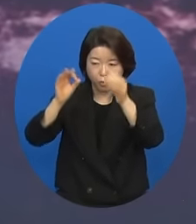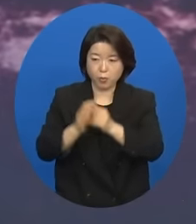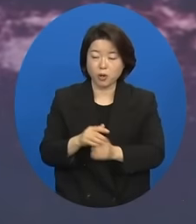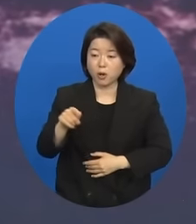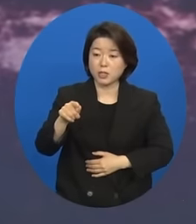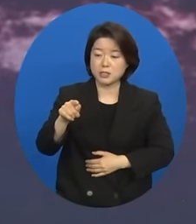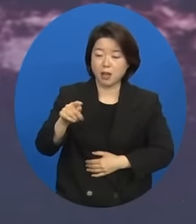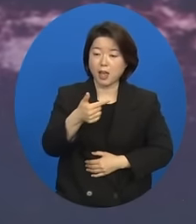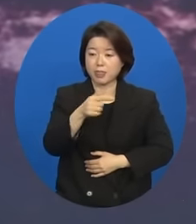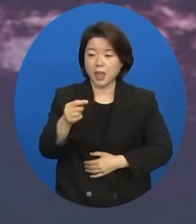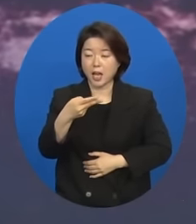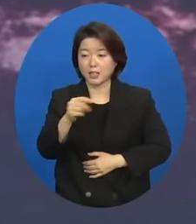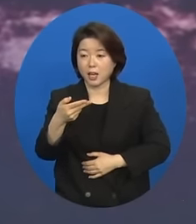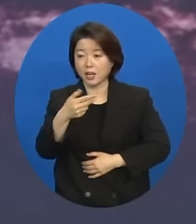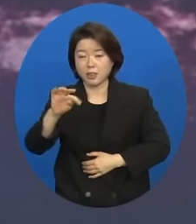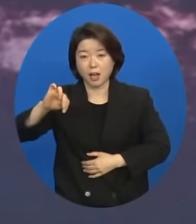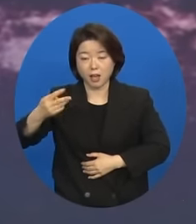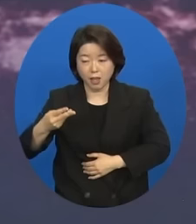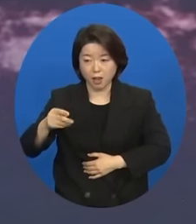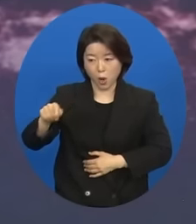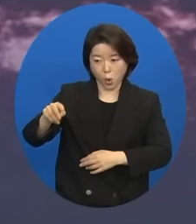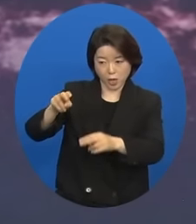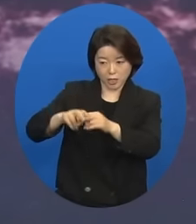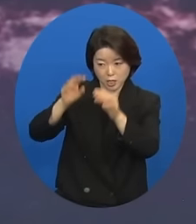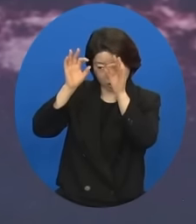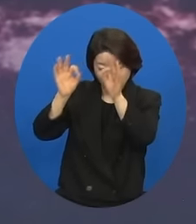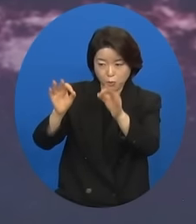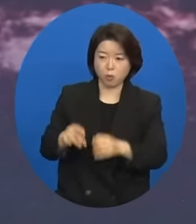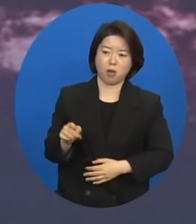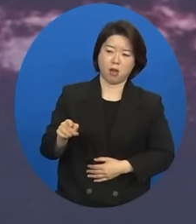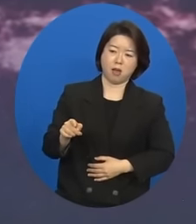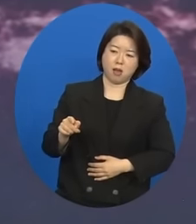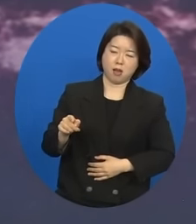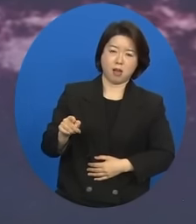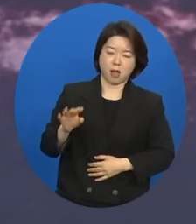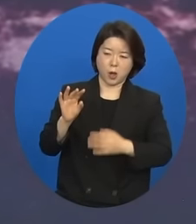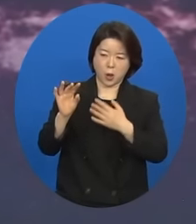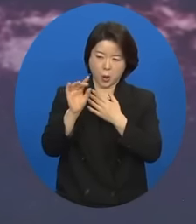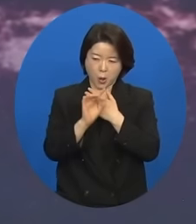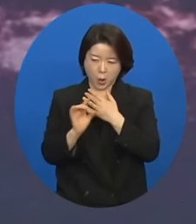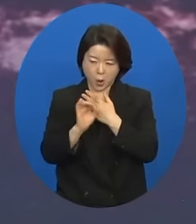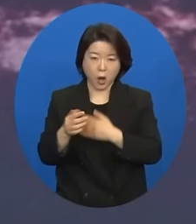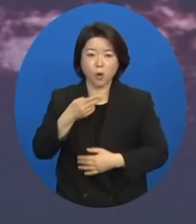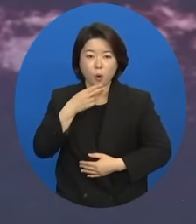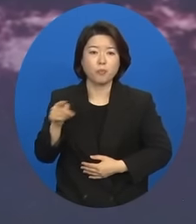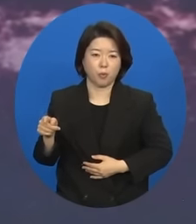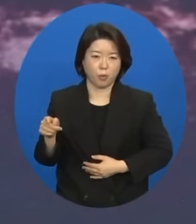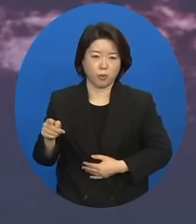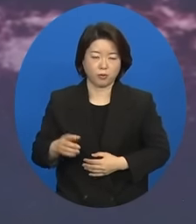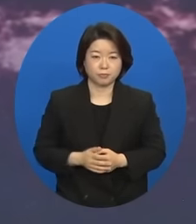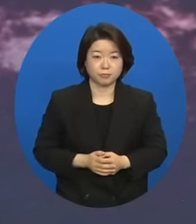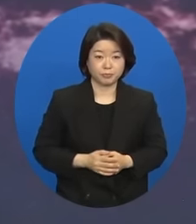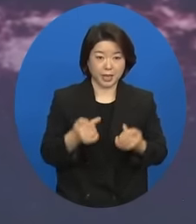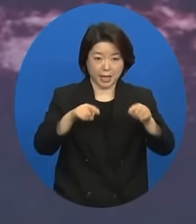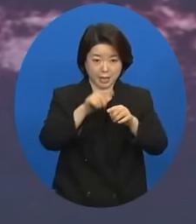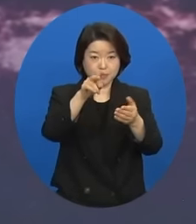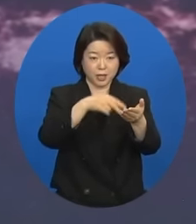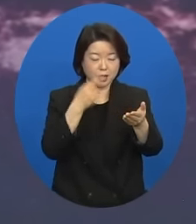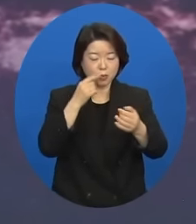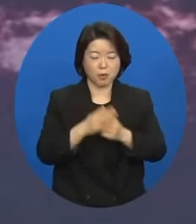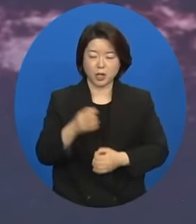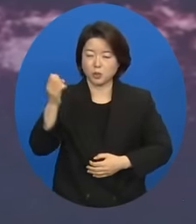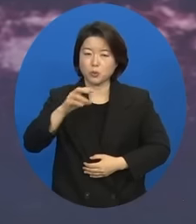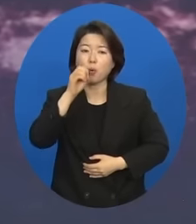간사한 것이 없다라고 하시면서 하신 말씀이 있어요 요한복음 1장 51절 있니다 우리 함께 읽어보겠습니다 시작 또